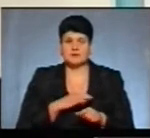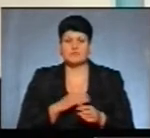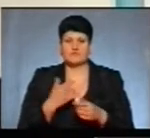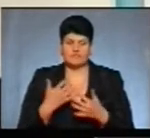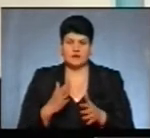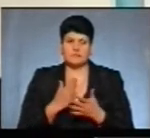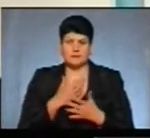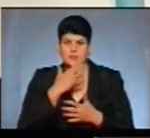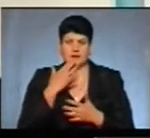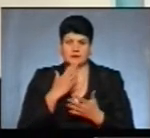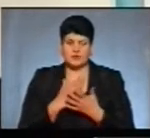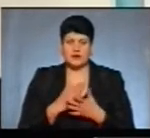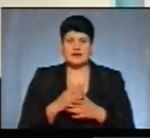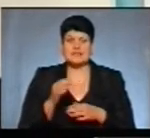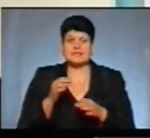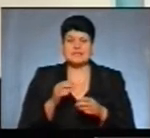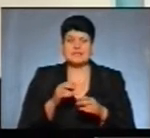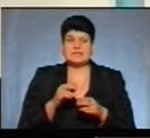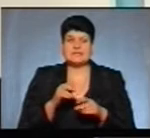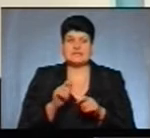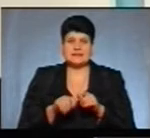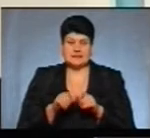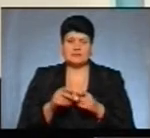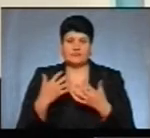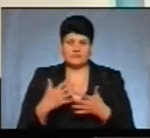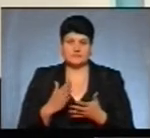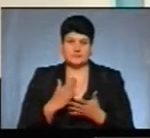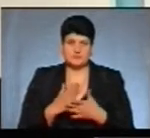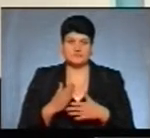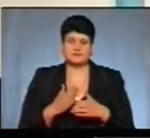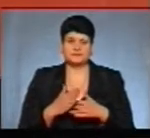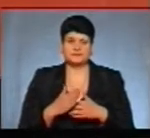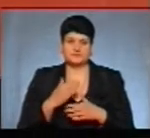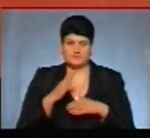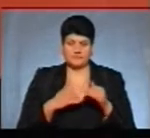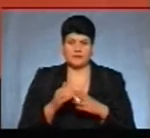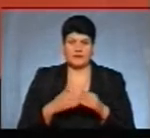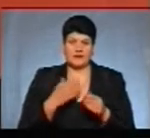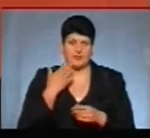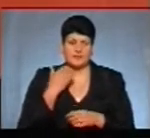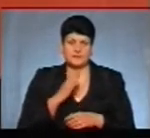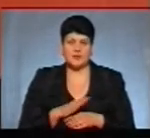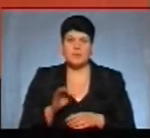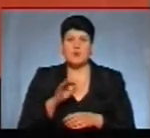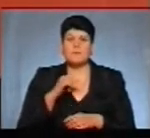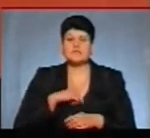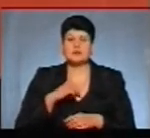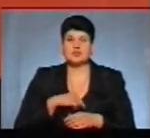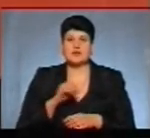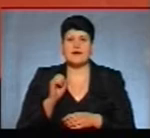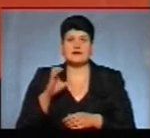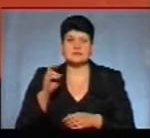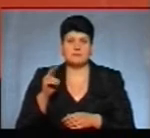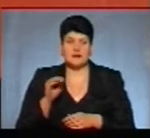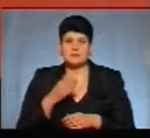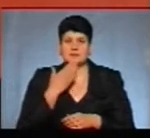практика судова вже є, слідство вже, скажімо так, набило руку в цьому, це легше. Про психологічний аспект цього закону ми